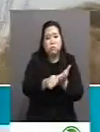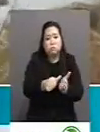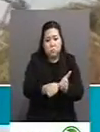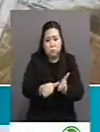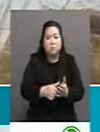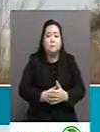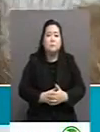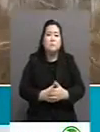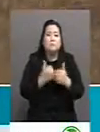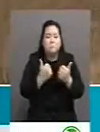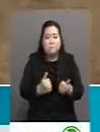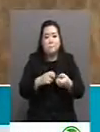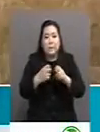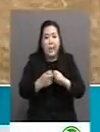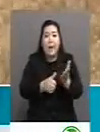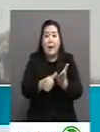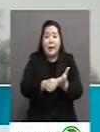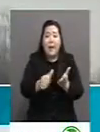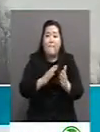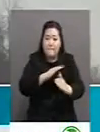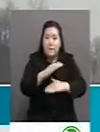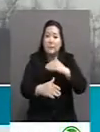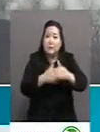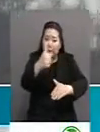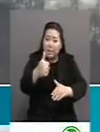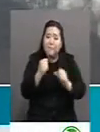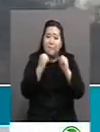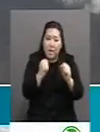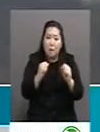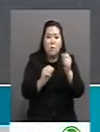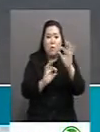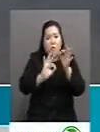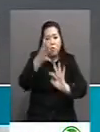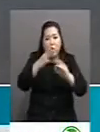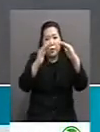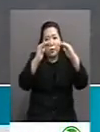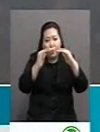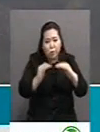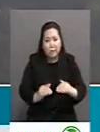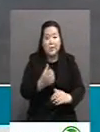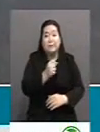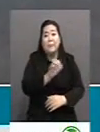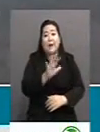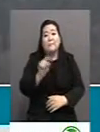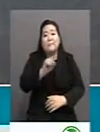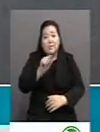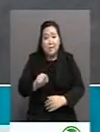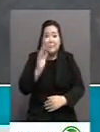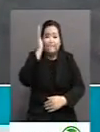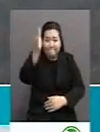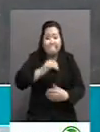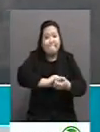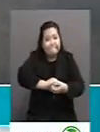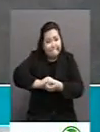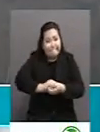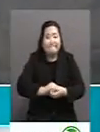คะควบคุมปัญหาไฟป่าได้ดีมากขึ้นนะคะเพราะว่าสามารถคุมไฟป่าลดลงถึง 15% จากนี้คงต้องร่วมไม้ร่วมมือกันต่อนะ